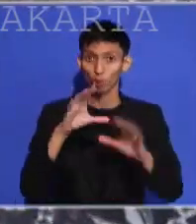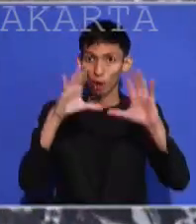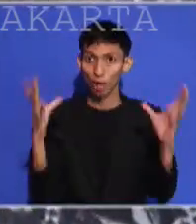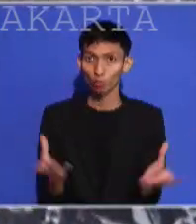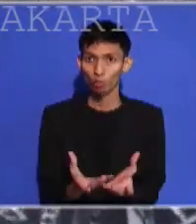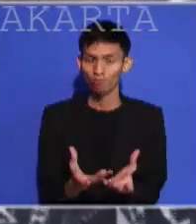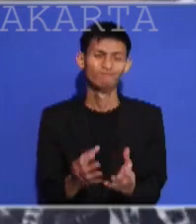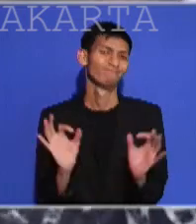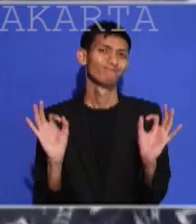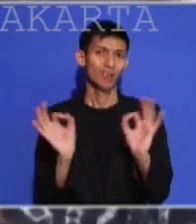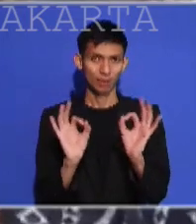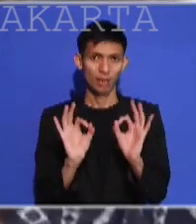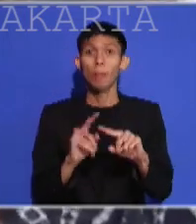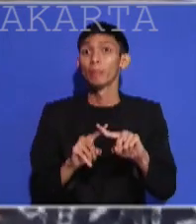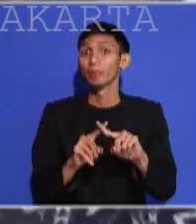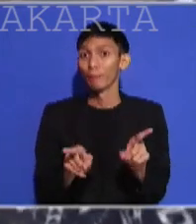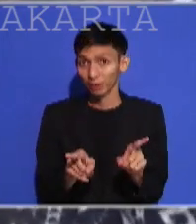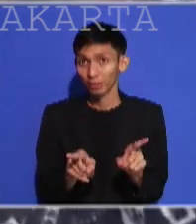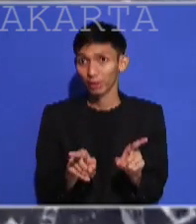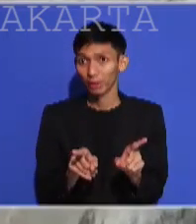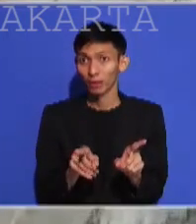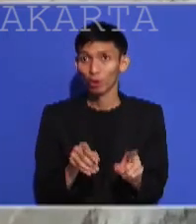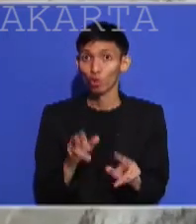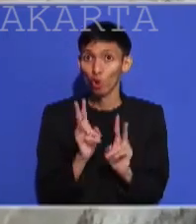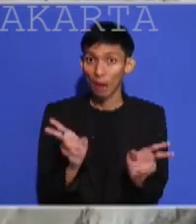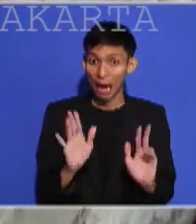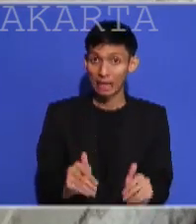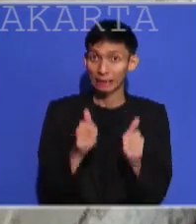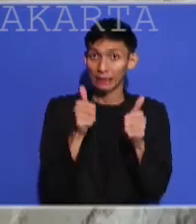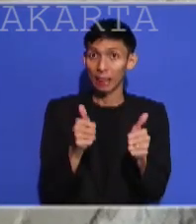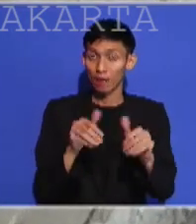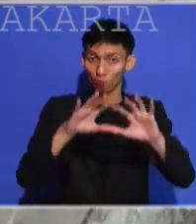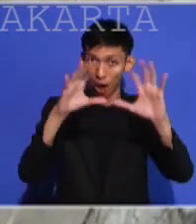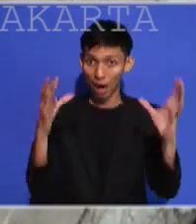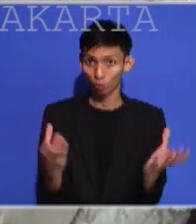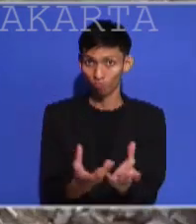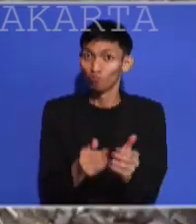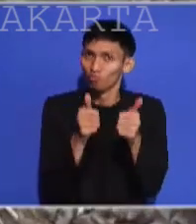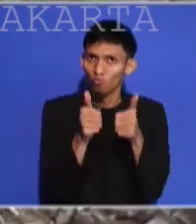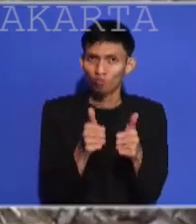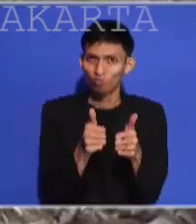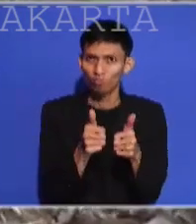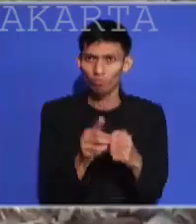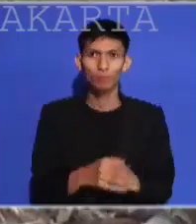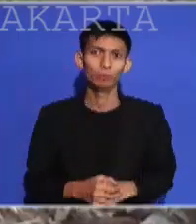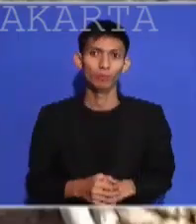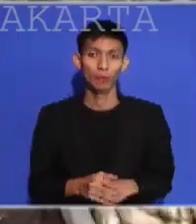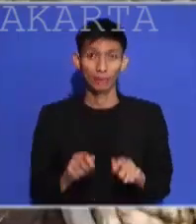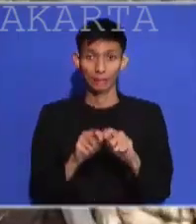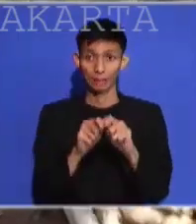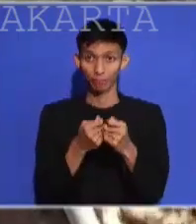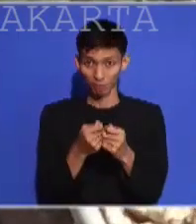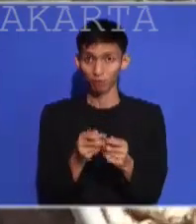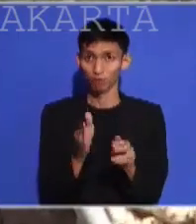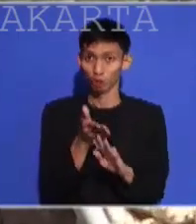kamangka ing kawontenan normal saged medal inggo sedasanan sak. Boten namung kacang brol, sak derengipun kadang tani ugi gagal panen